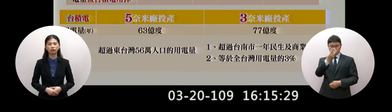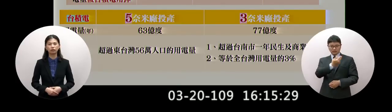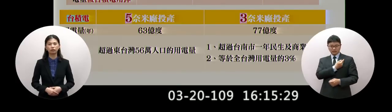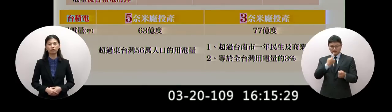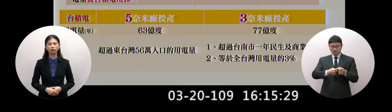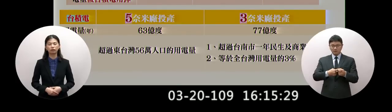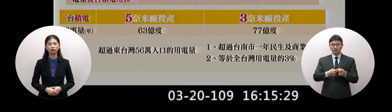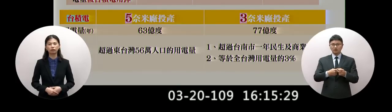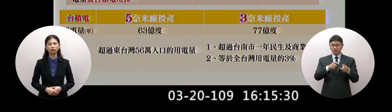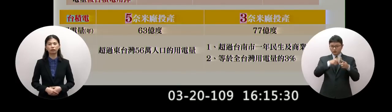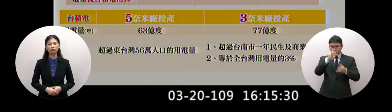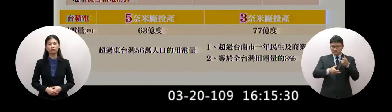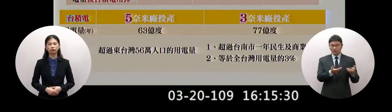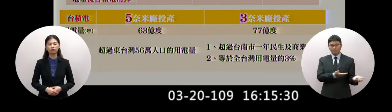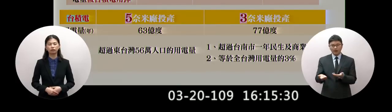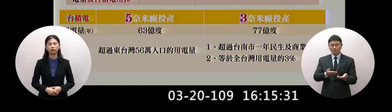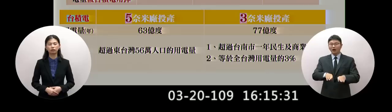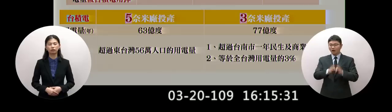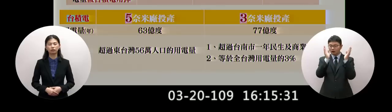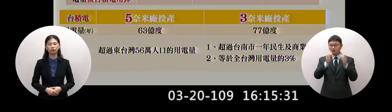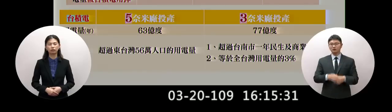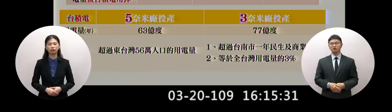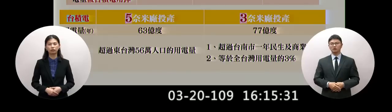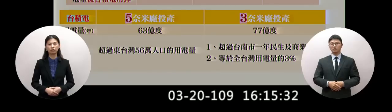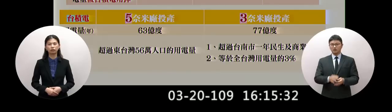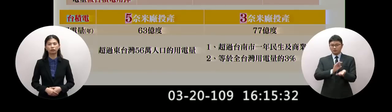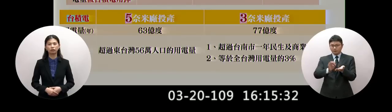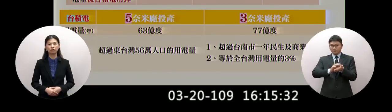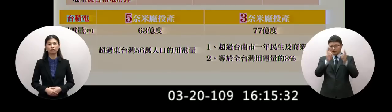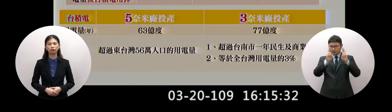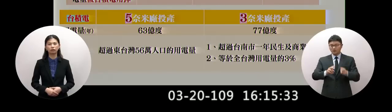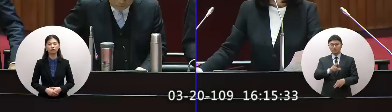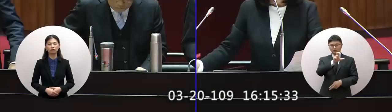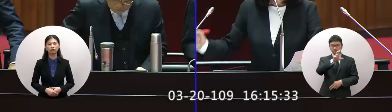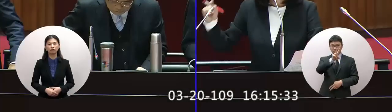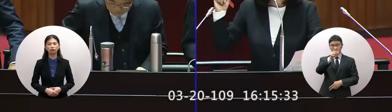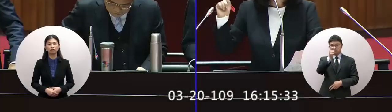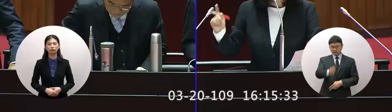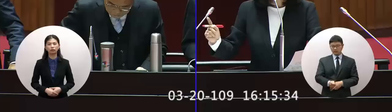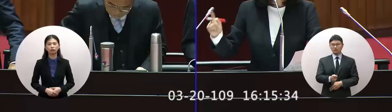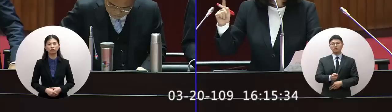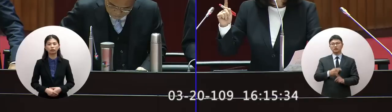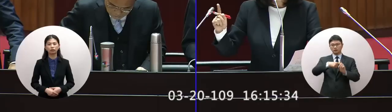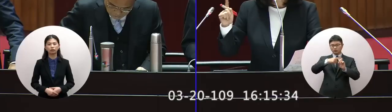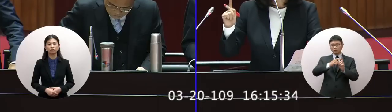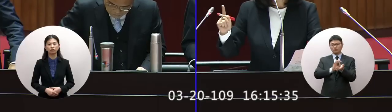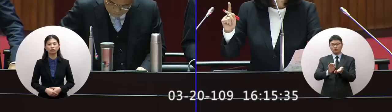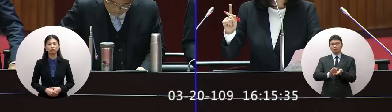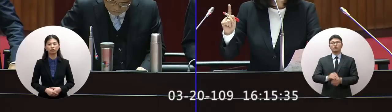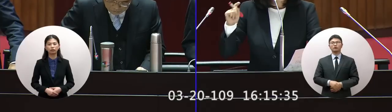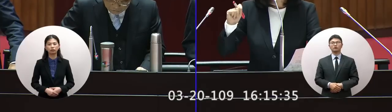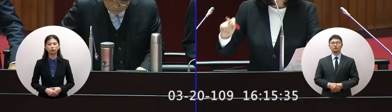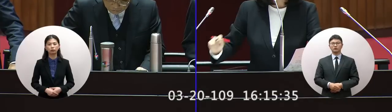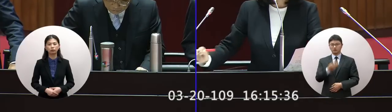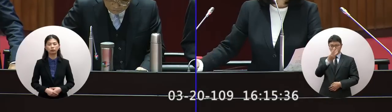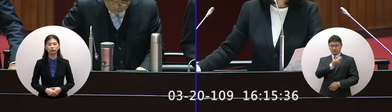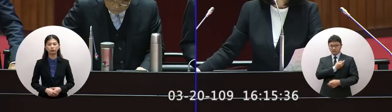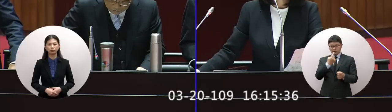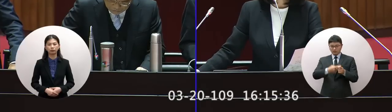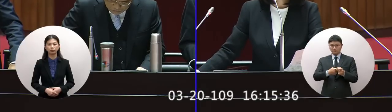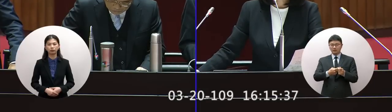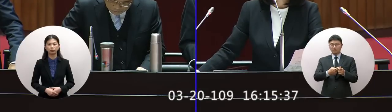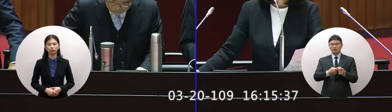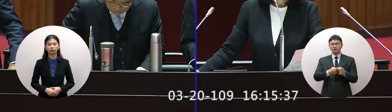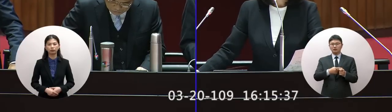3纳米厂要投产了，它每年用电量是77亿度，而一个3纳米厂的用电量，